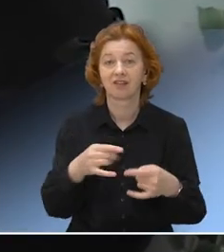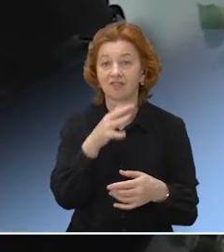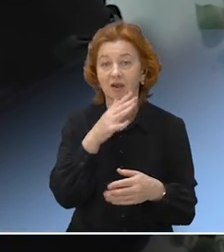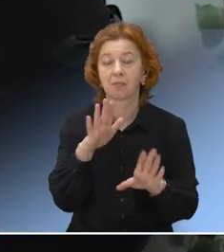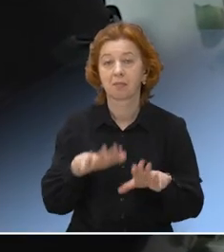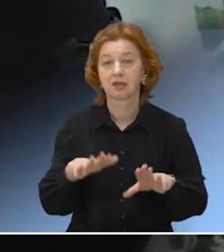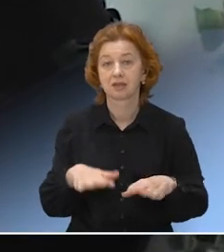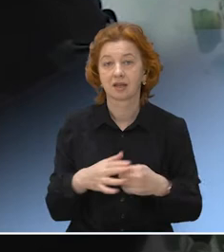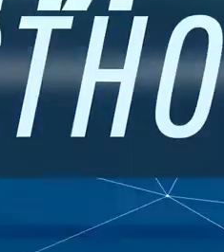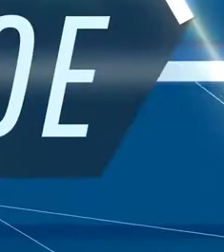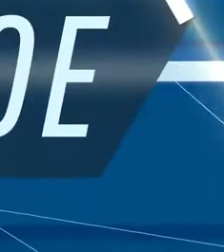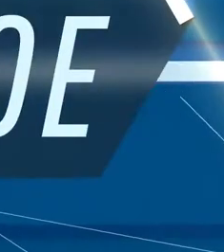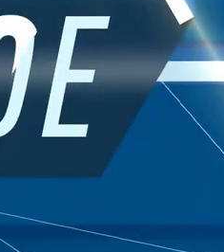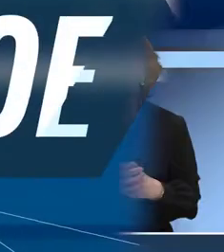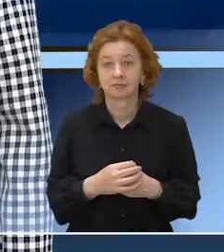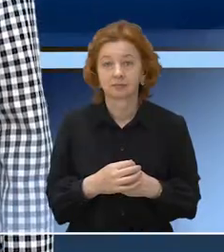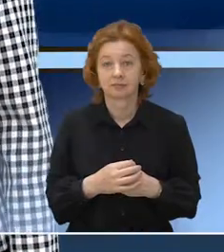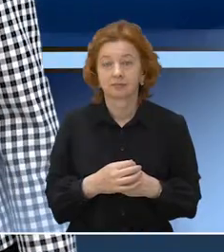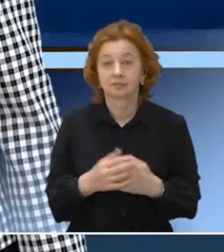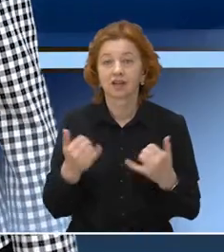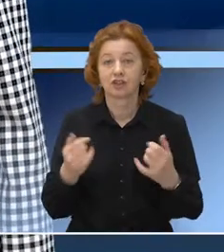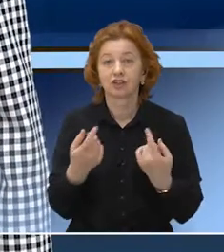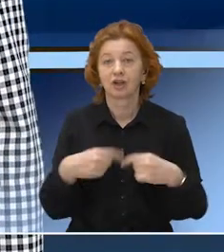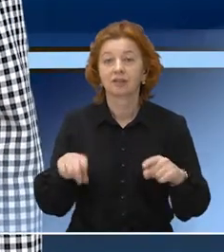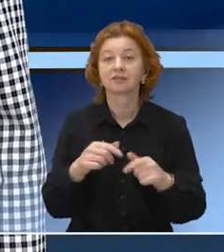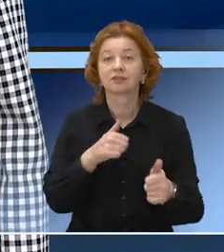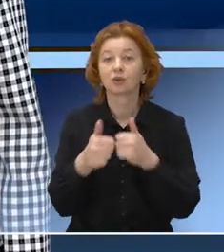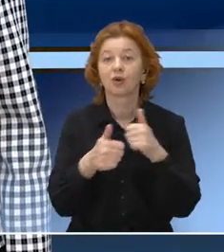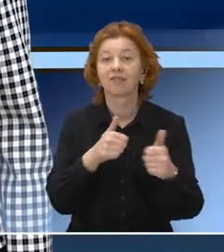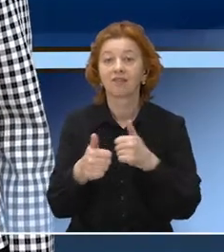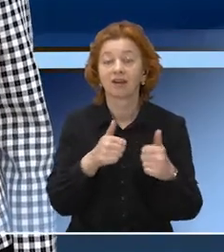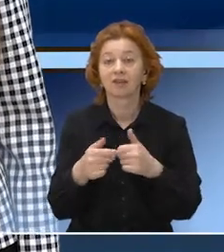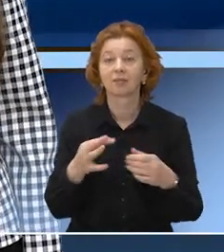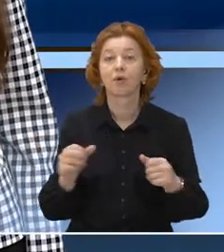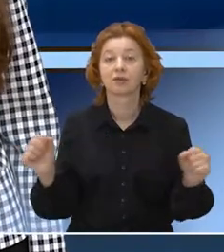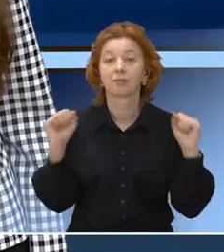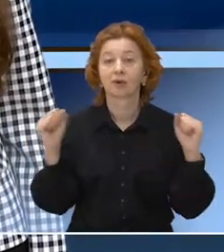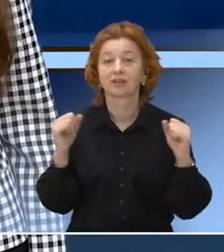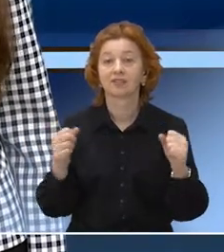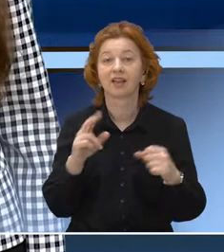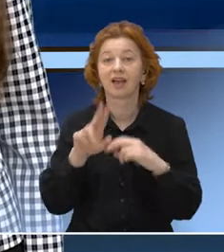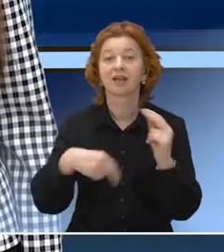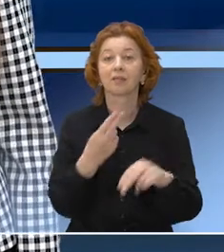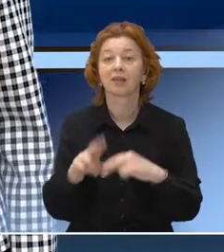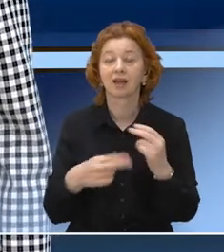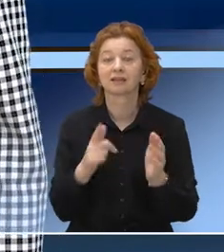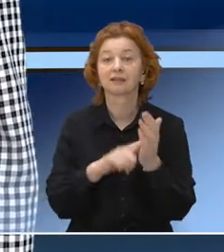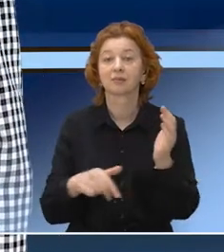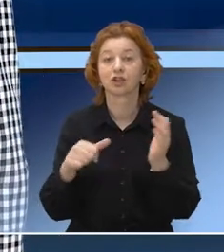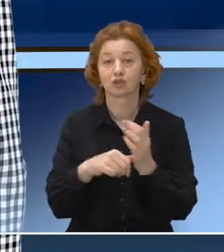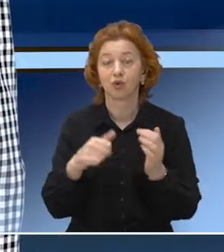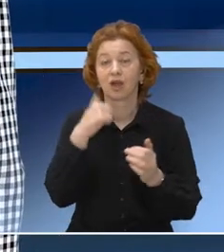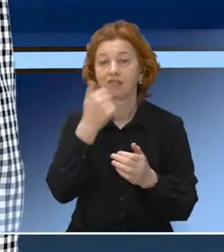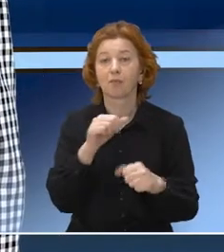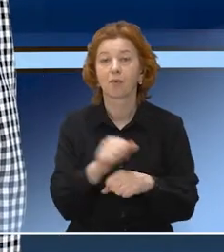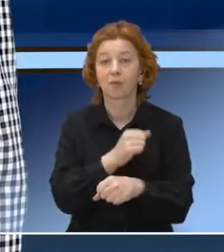для программы «Время местное». А в Донецке состоялись соревнования по спортивной гимнастике, посвященные